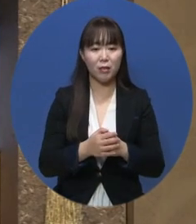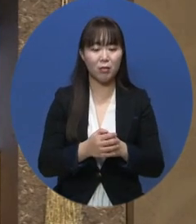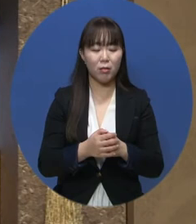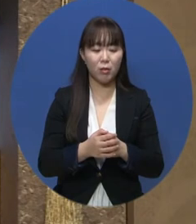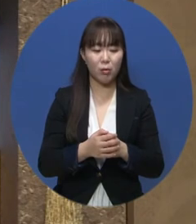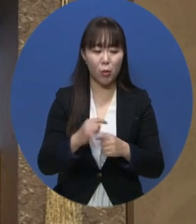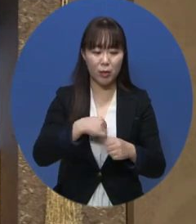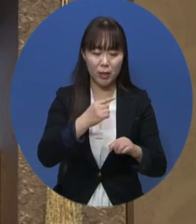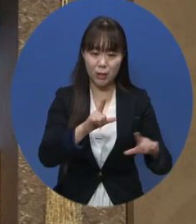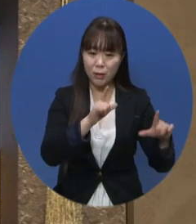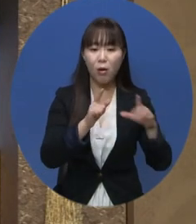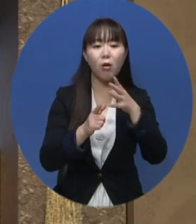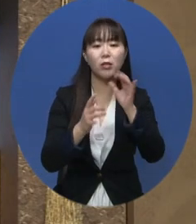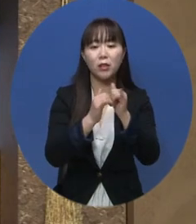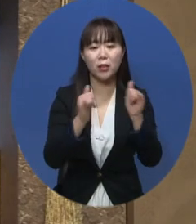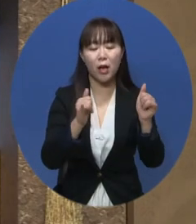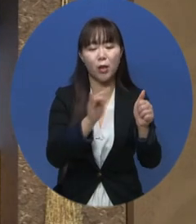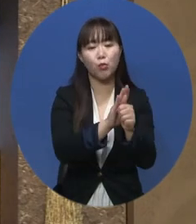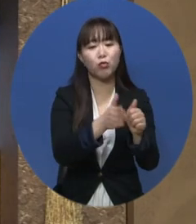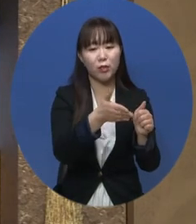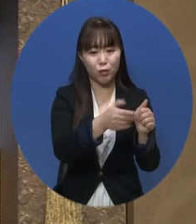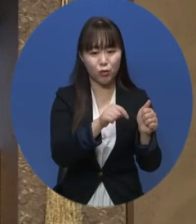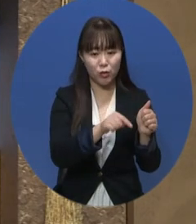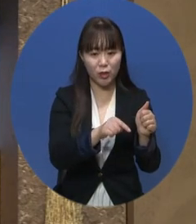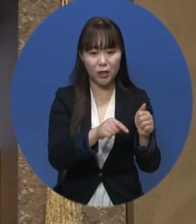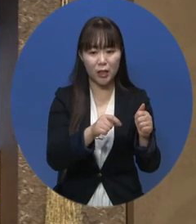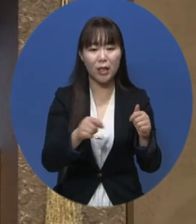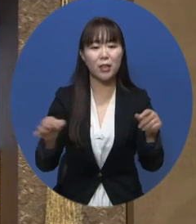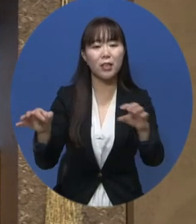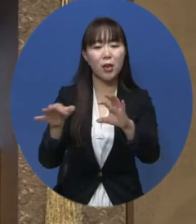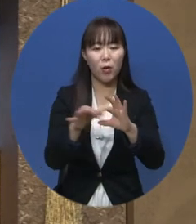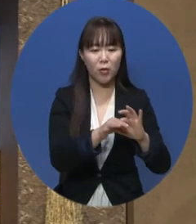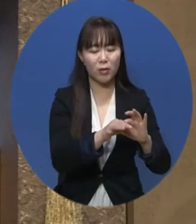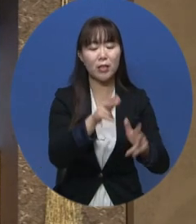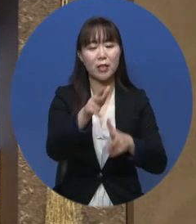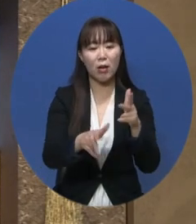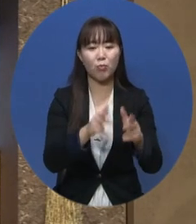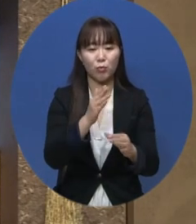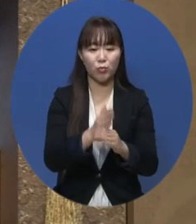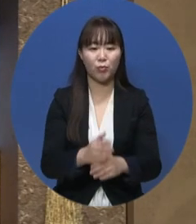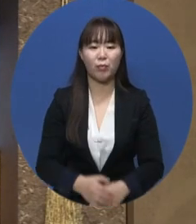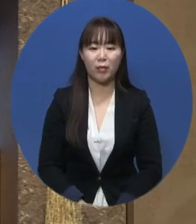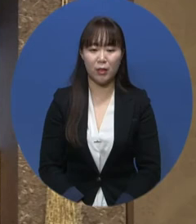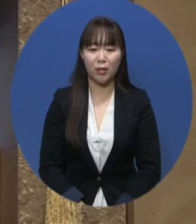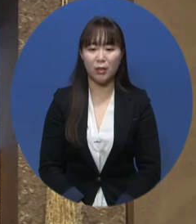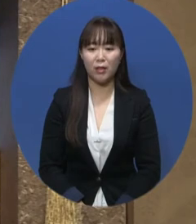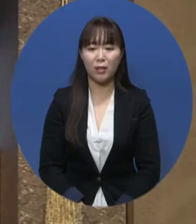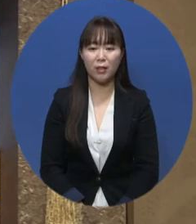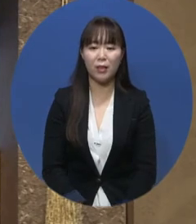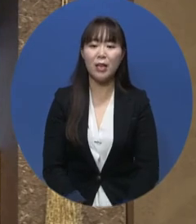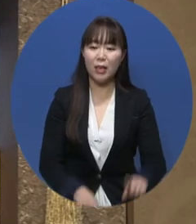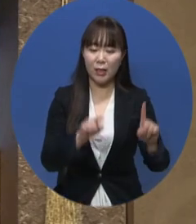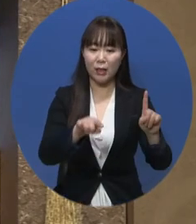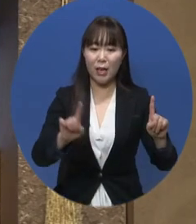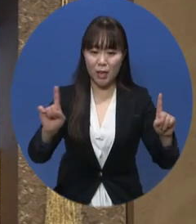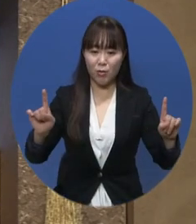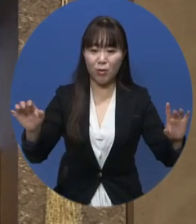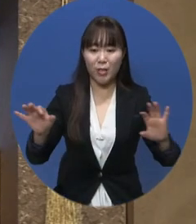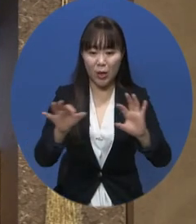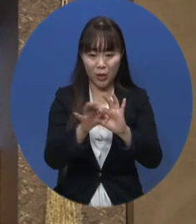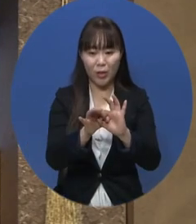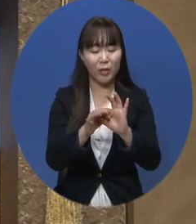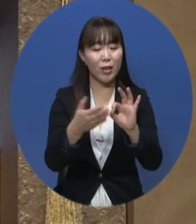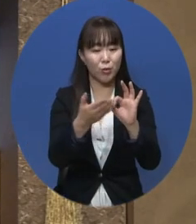무이탁 어르신들한테 그 후원을 해주는 네. 그런 결연 사업을 지금 하고 있습니다. 그래서 1대1로 이제 결연을 해줘서